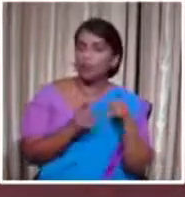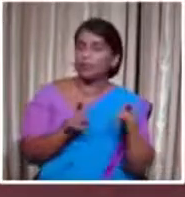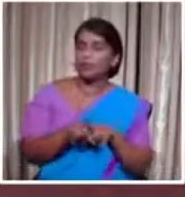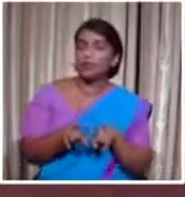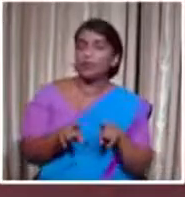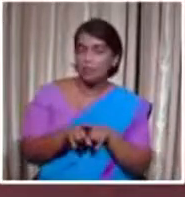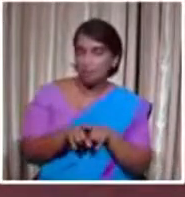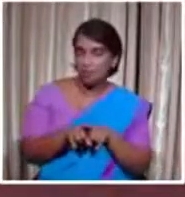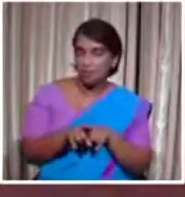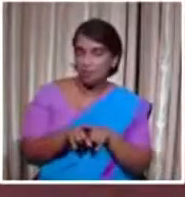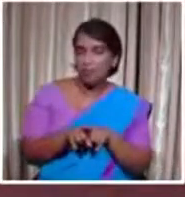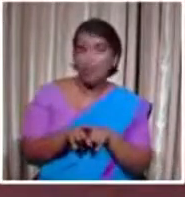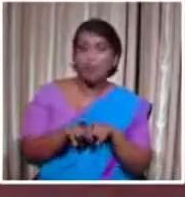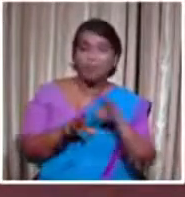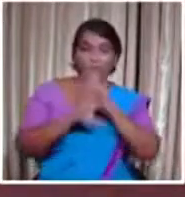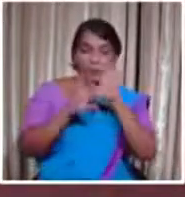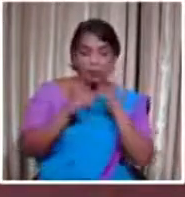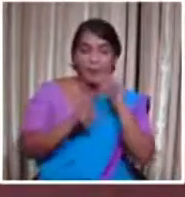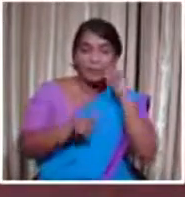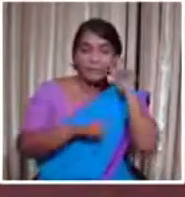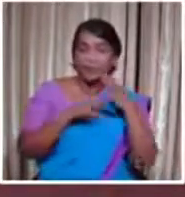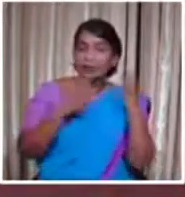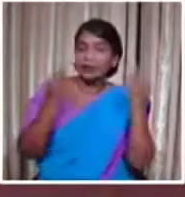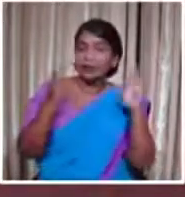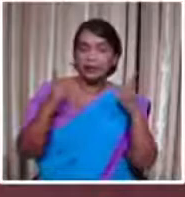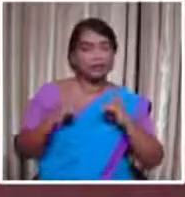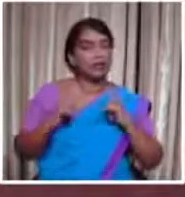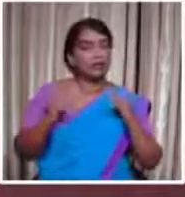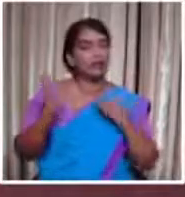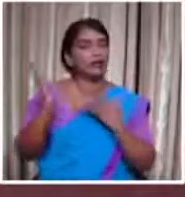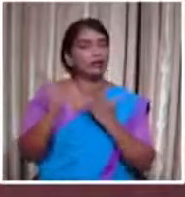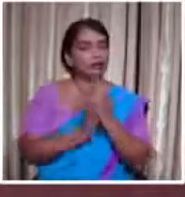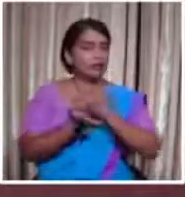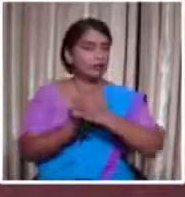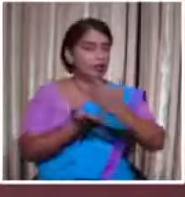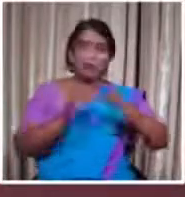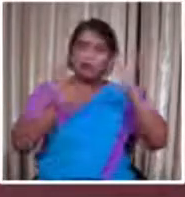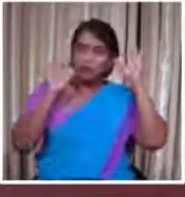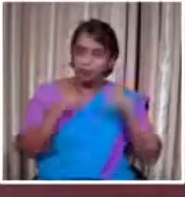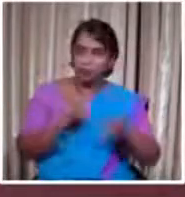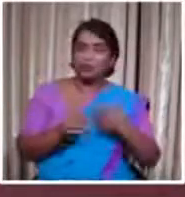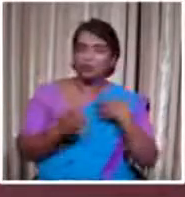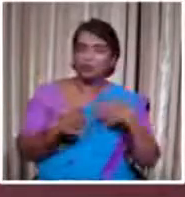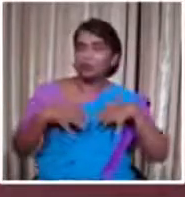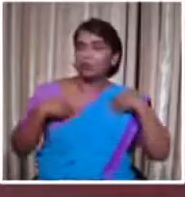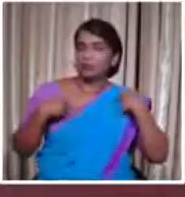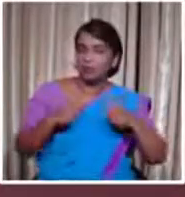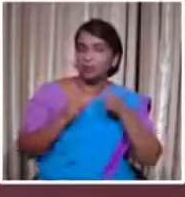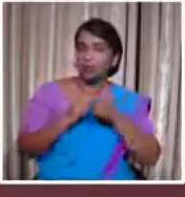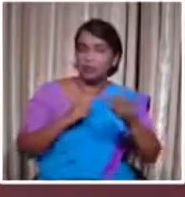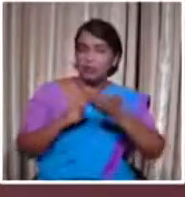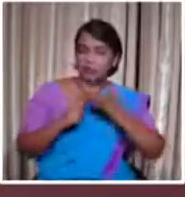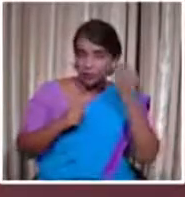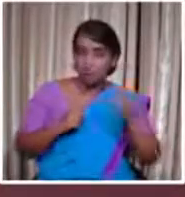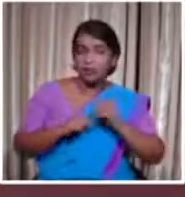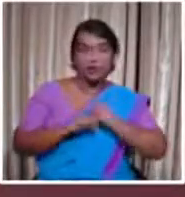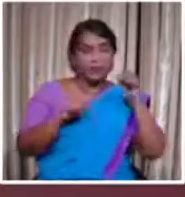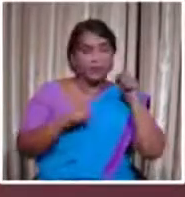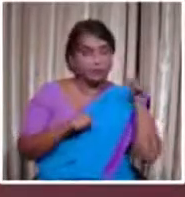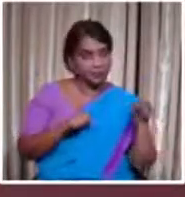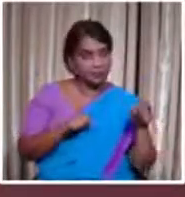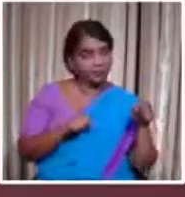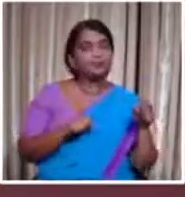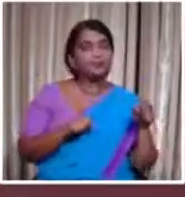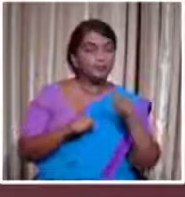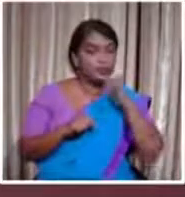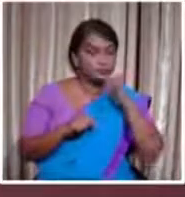එනම් අනෙකුත් පොදු මධ්‍යන්තරයන්ගේ නිදහසේ ජීවත් වීමේ අයිතියට බාධා නොවන පරිදි භුක්ති විඳින්න හැකි අරකලුකරුවන්ගේ